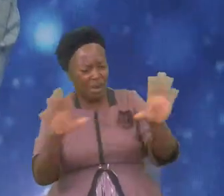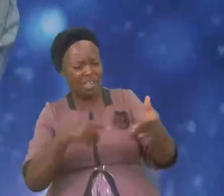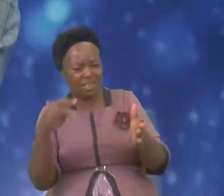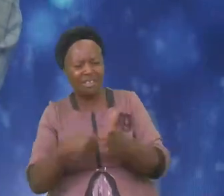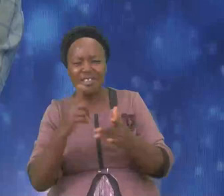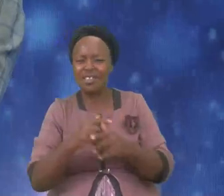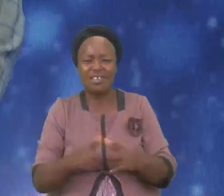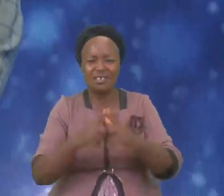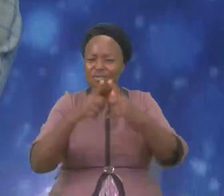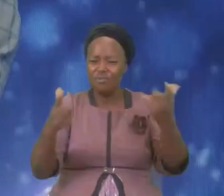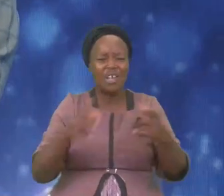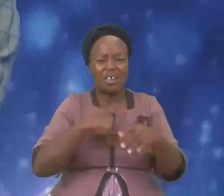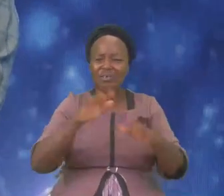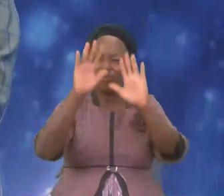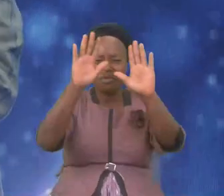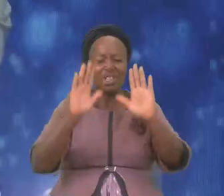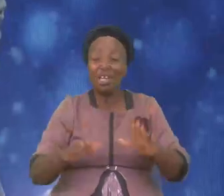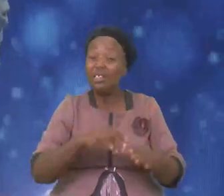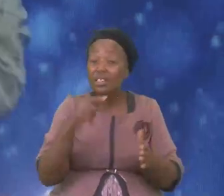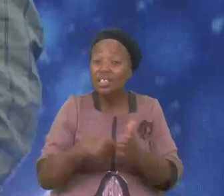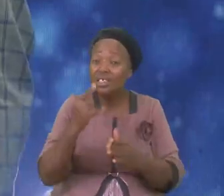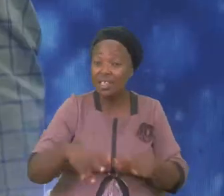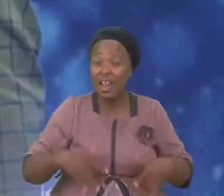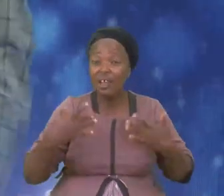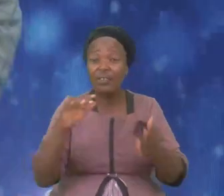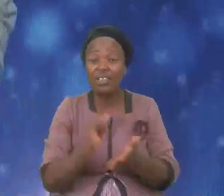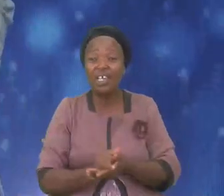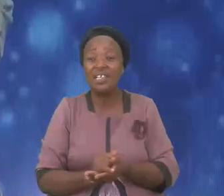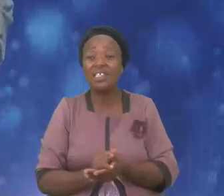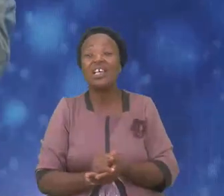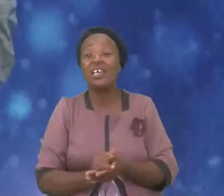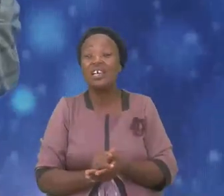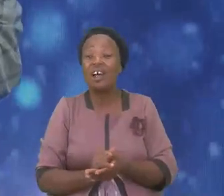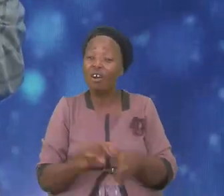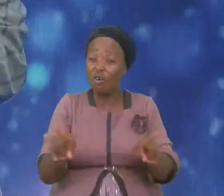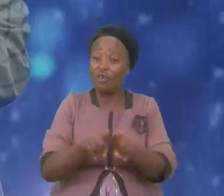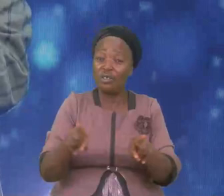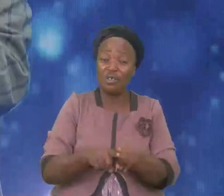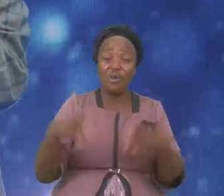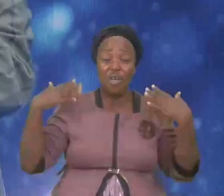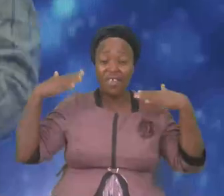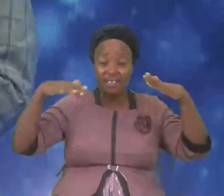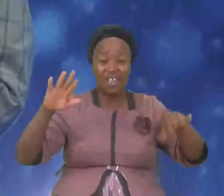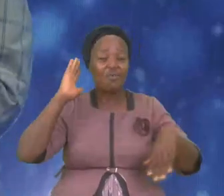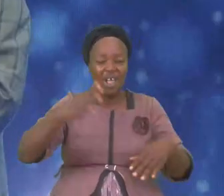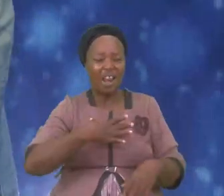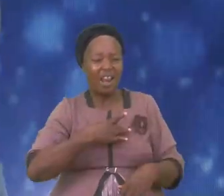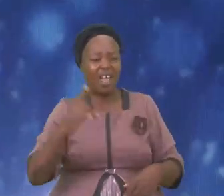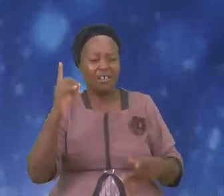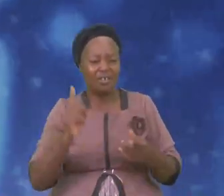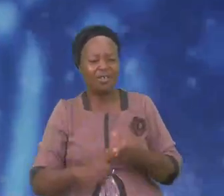c'est élevé. C'est comme si c'est la vie. Même les anges